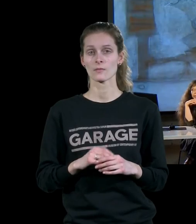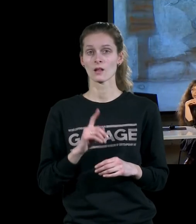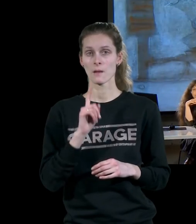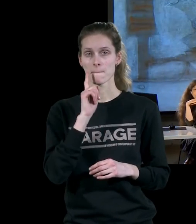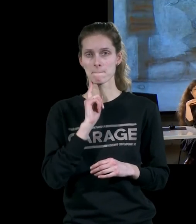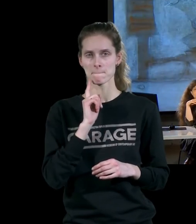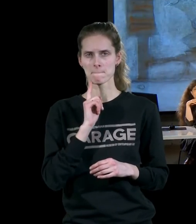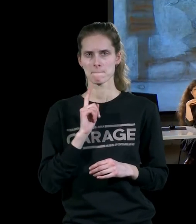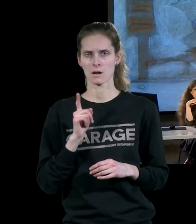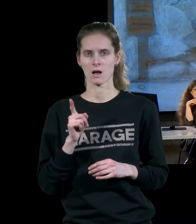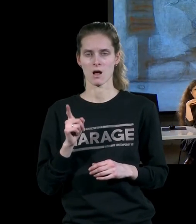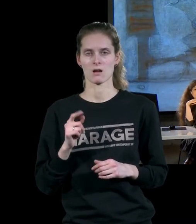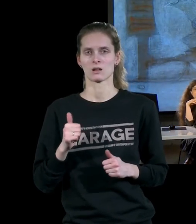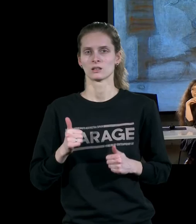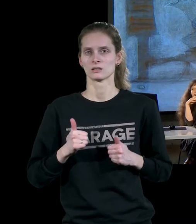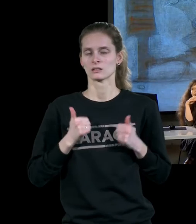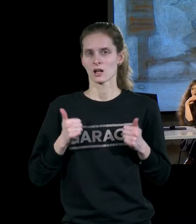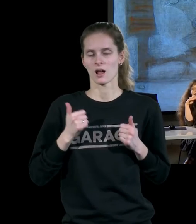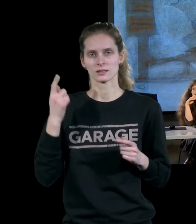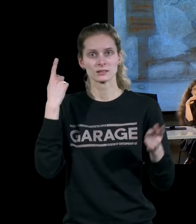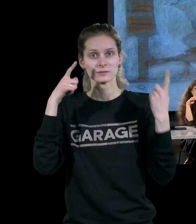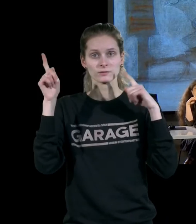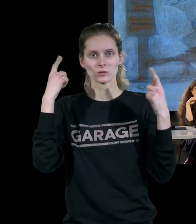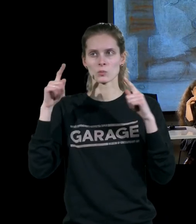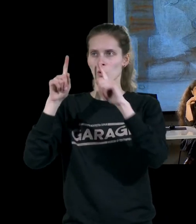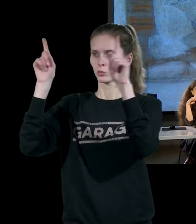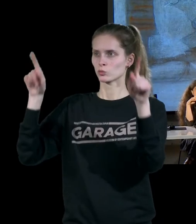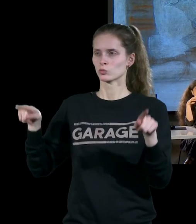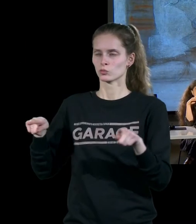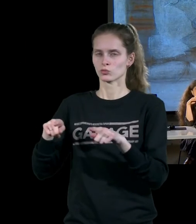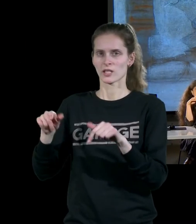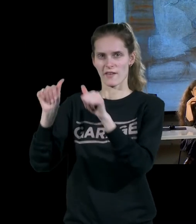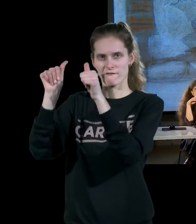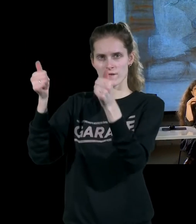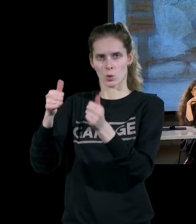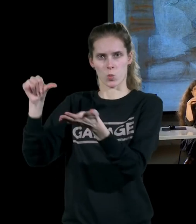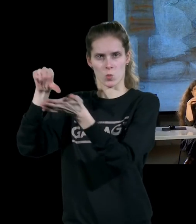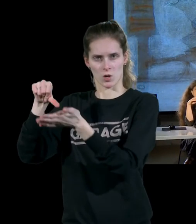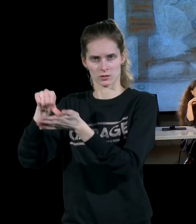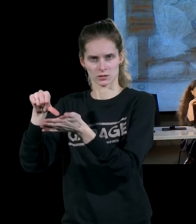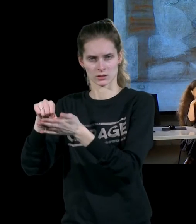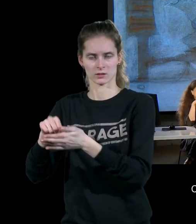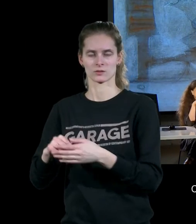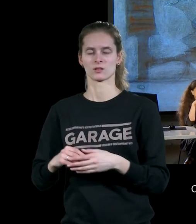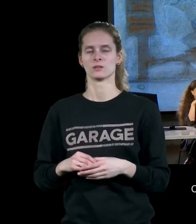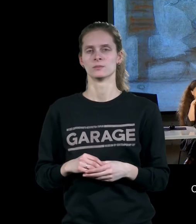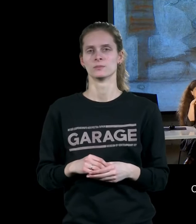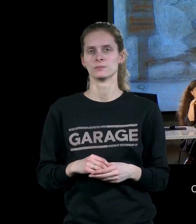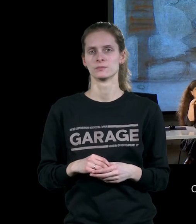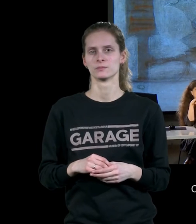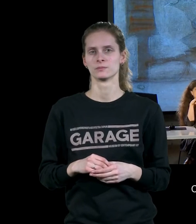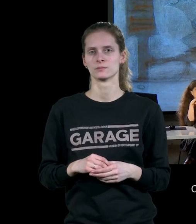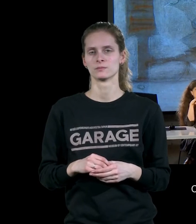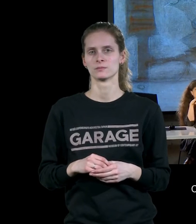пытается эти сюжеты разрабатывать в фигуративной живописи, которая постепенно становится все менее и менее фигуративной. Собственно говоря,